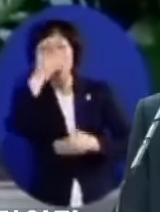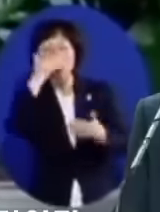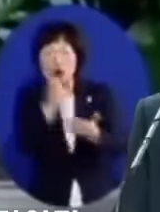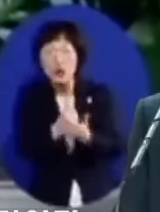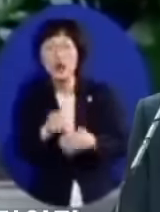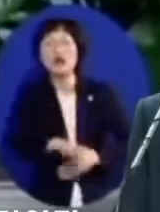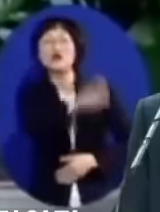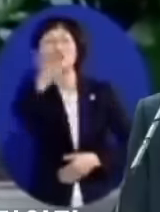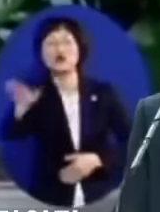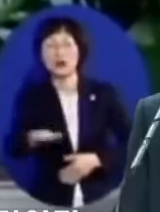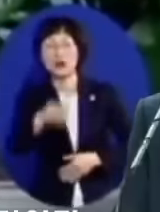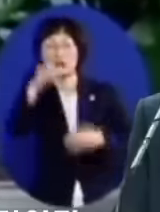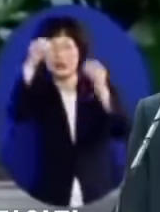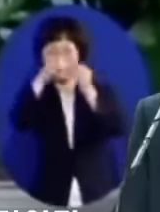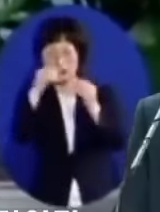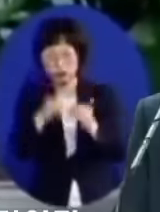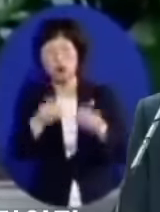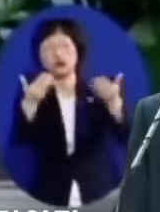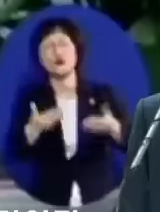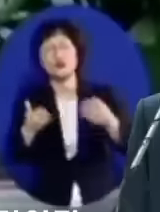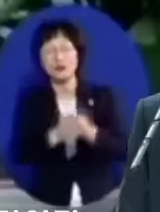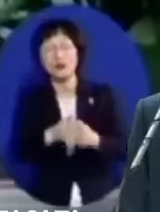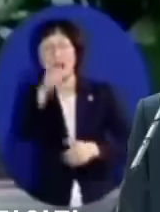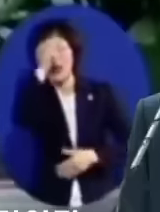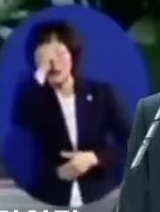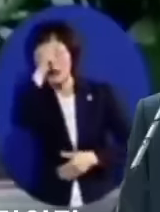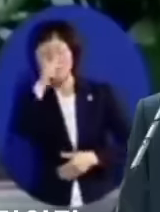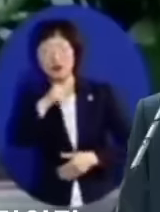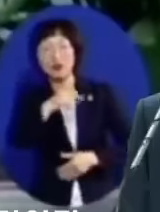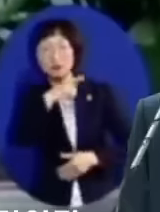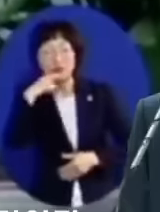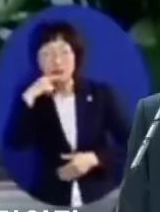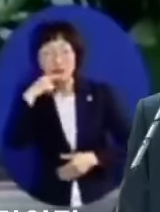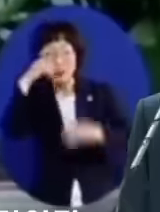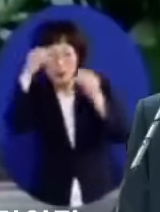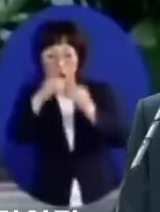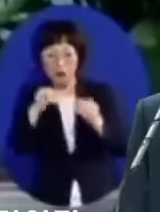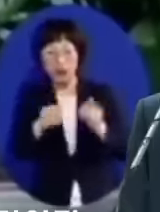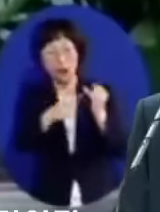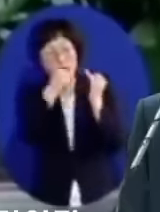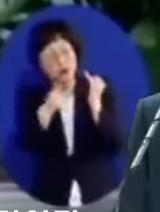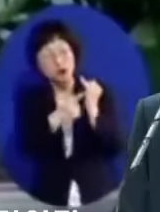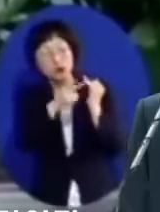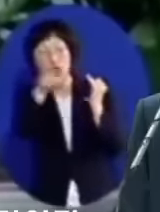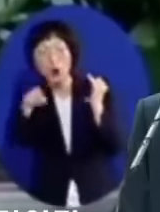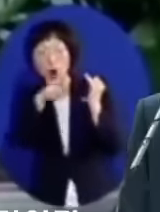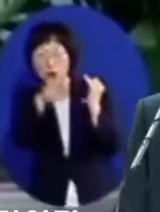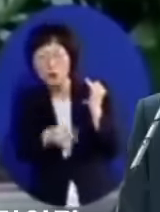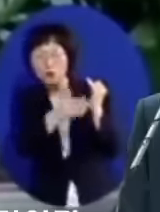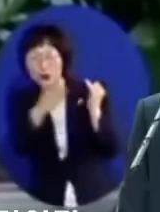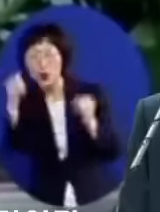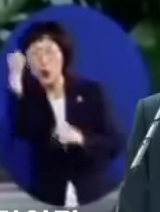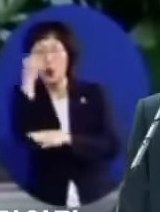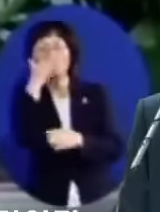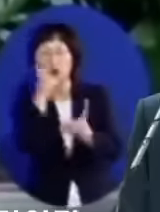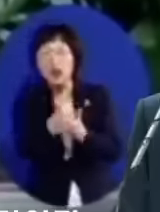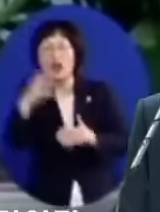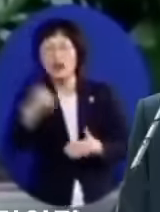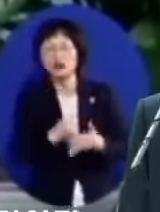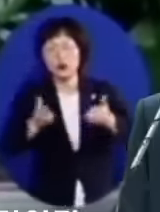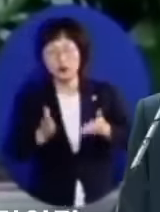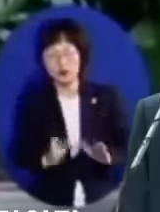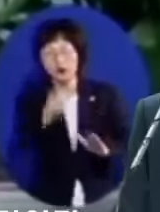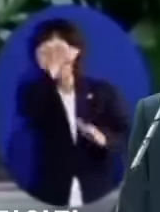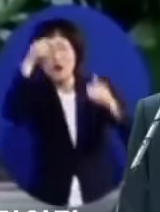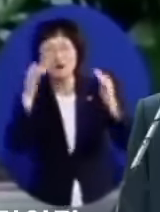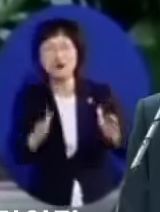우리에게 상속으로 주었었습니다. 아담의 피를 받은 사람은 뱃속에서부터 원죄를 걸머지고 태어나서